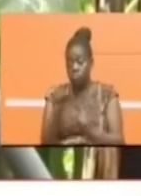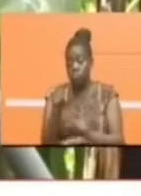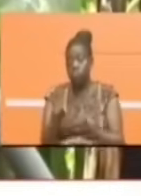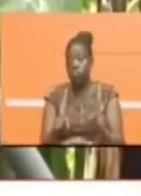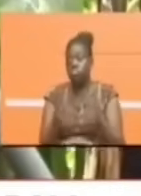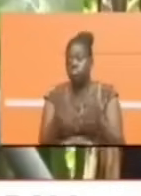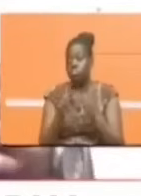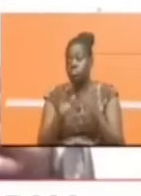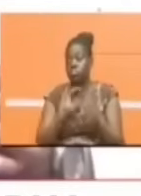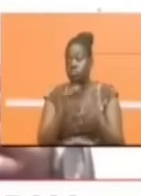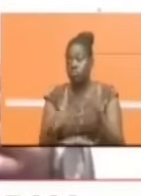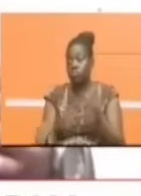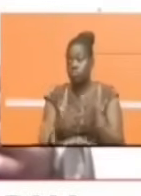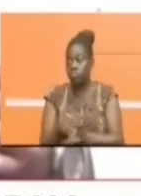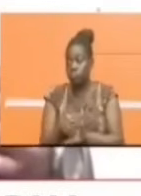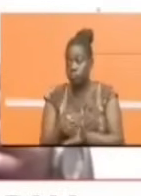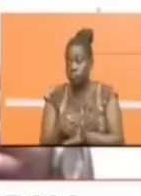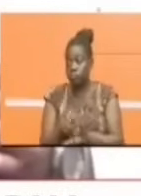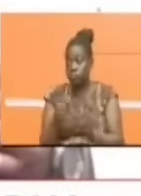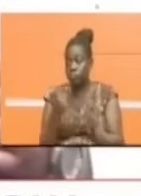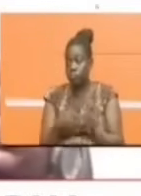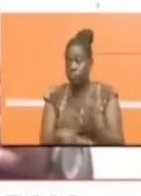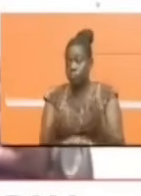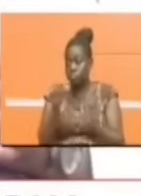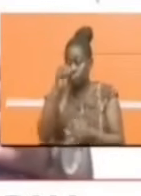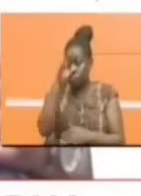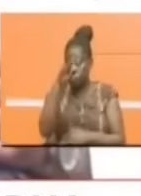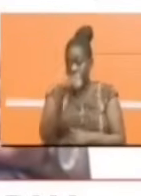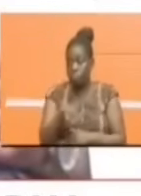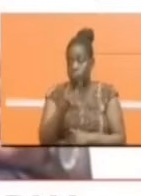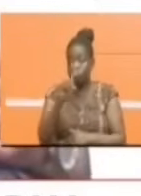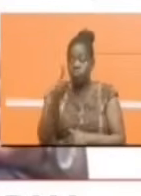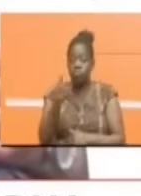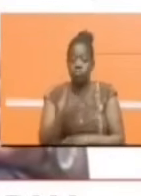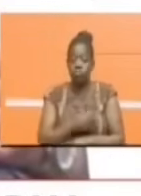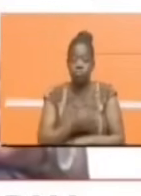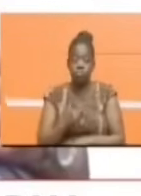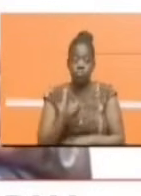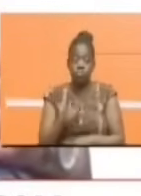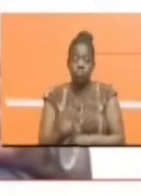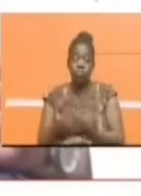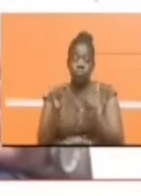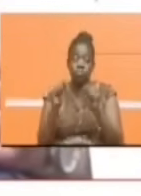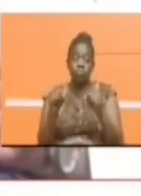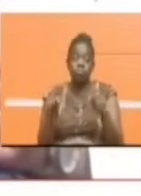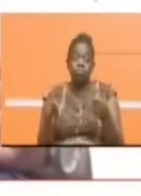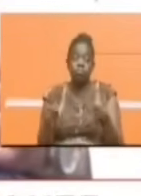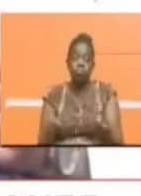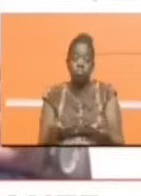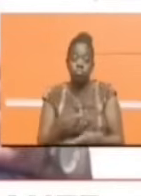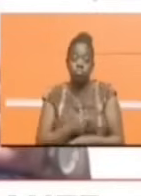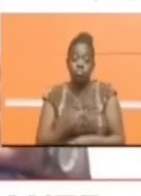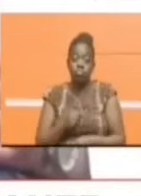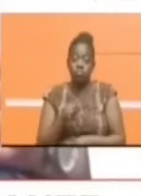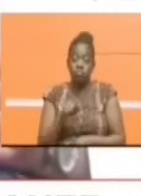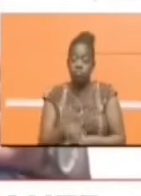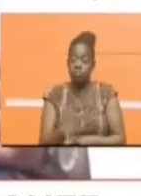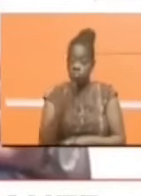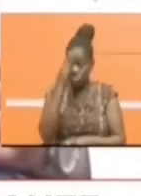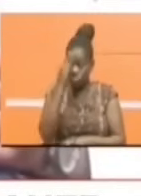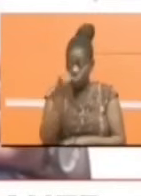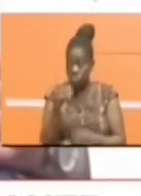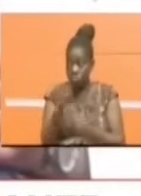amaka ffe batugobe atwaira agamba nti kisinga okuyisa nti maama waabwe omukulu okujja okwagala maama waabwe nabati n'ekigendo